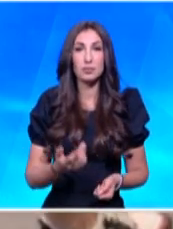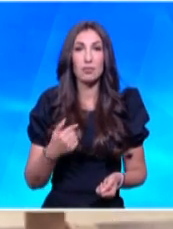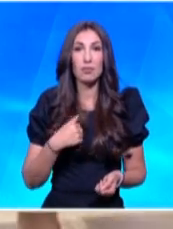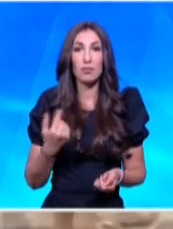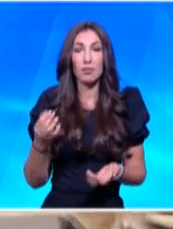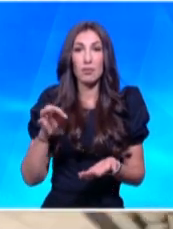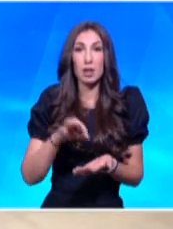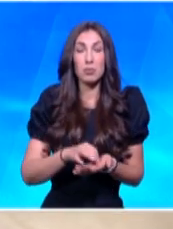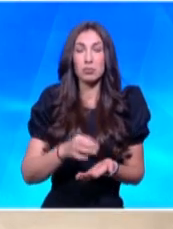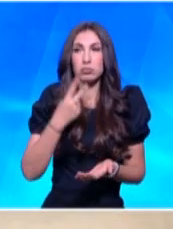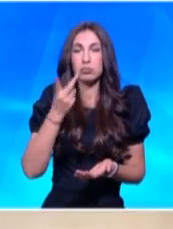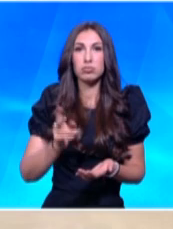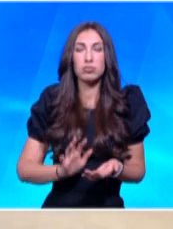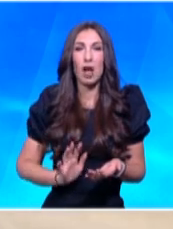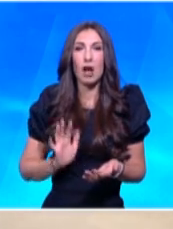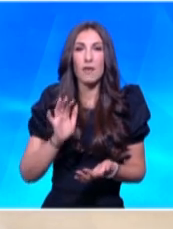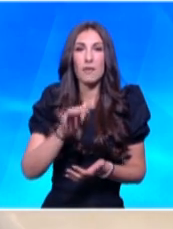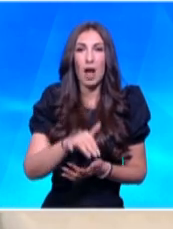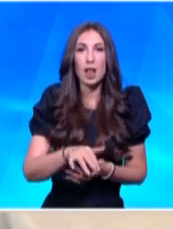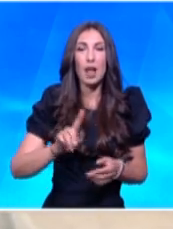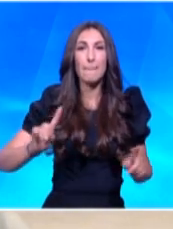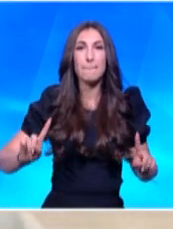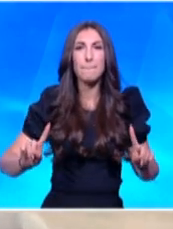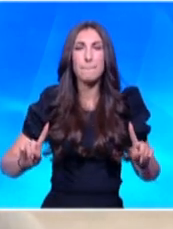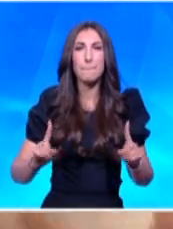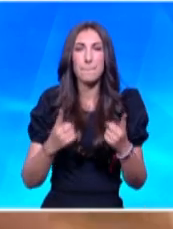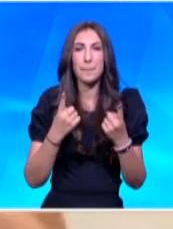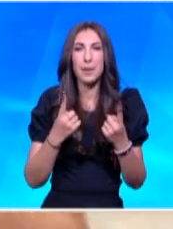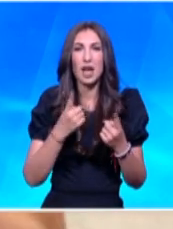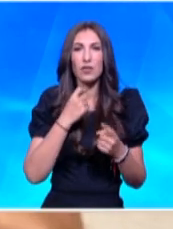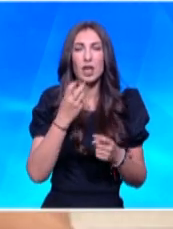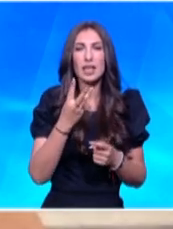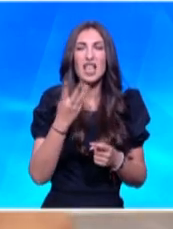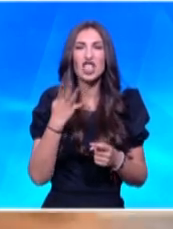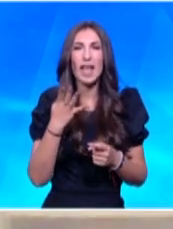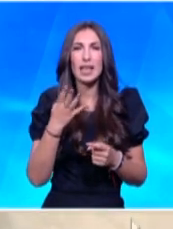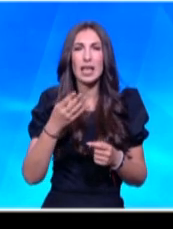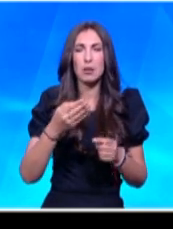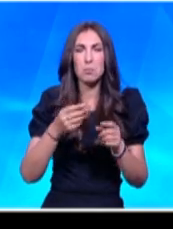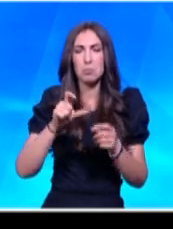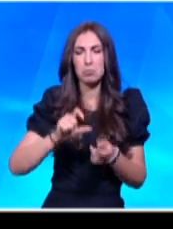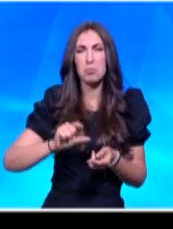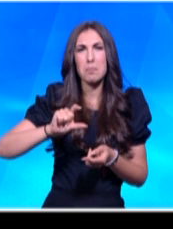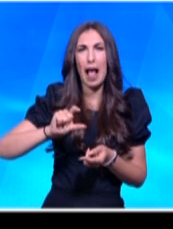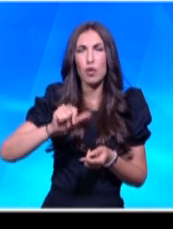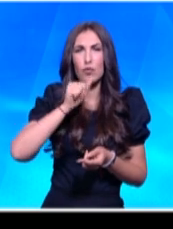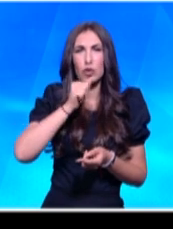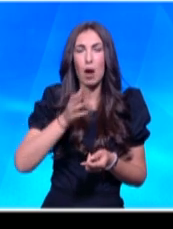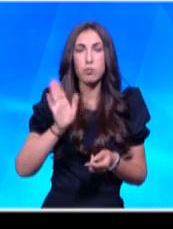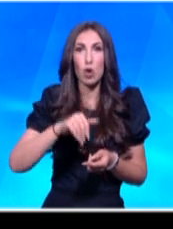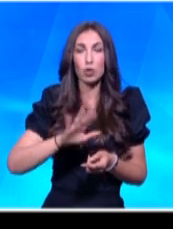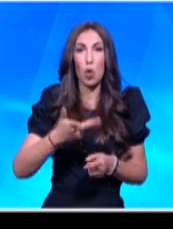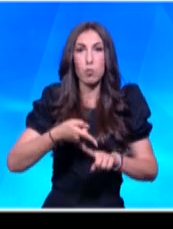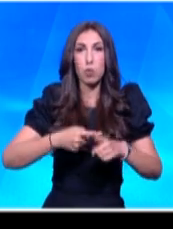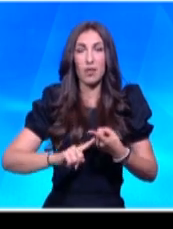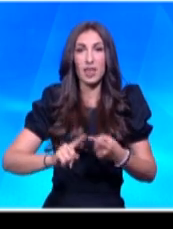на вълна. Колите ни първоначално бяха с 3-4 пръста вода от земята, след което в рамките на около